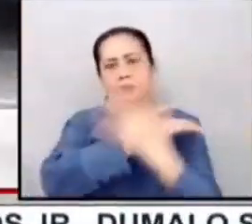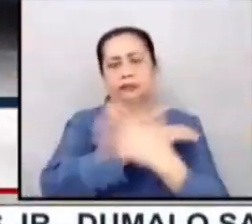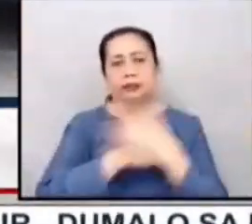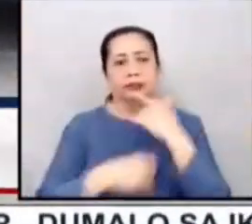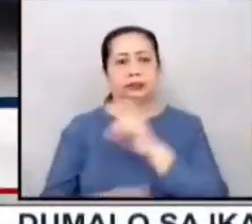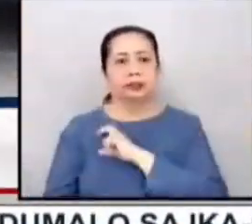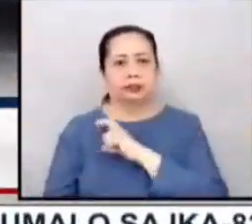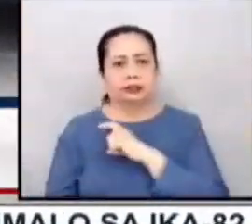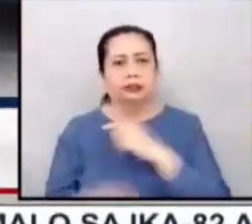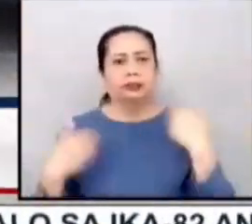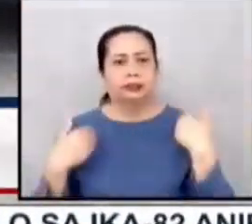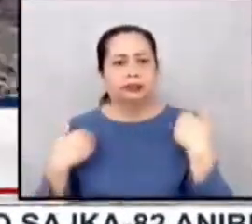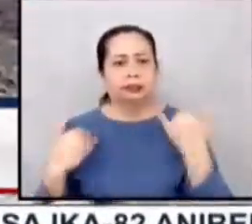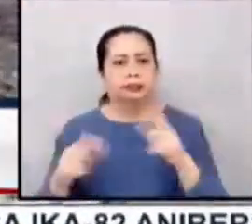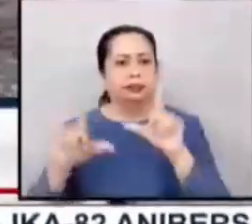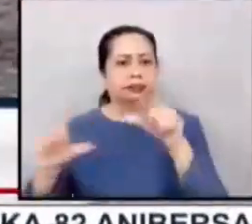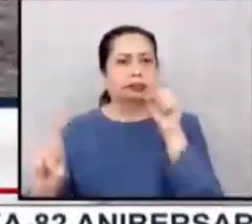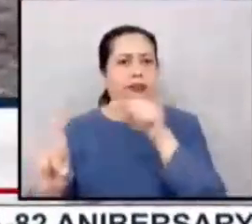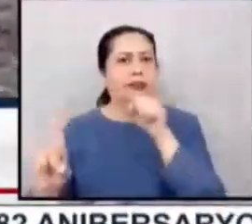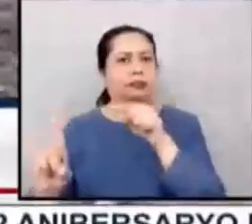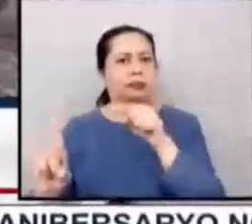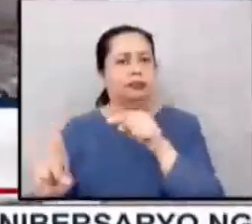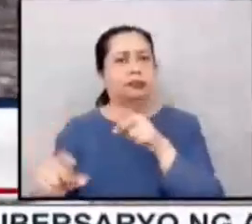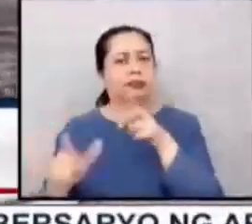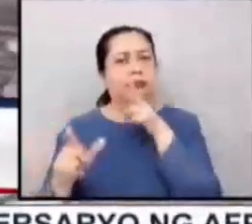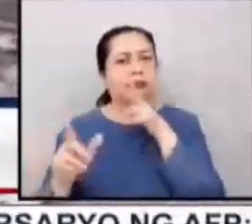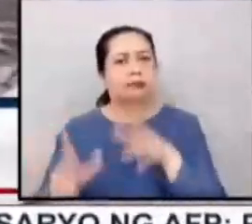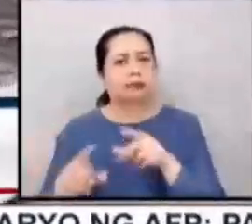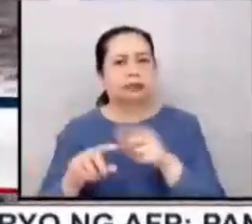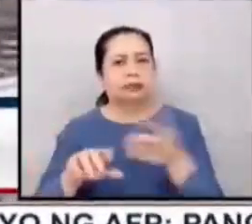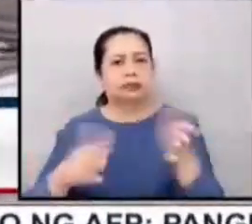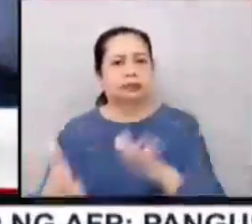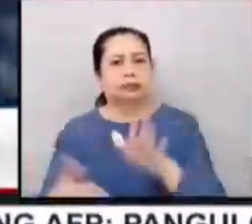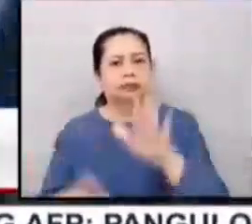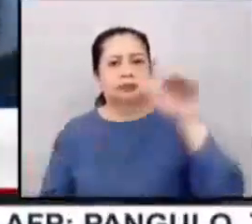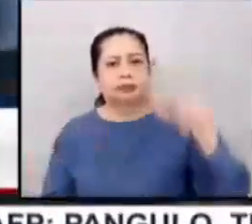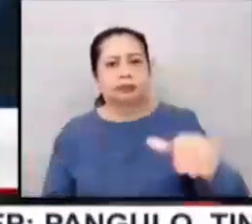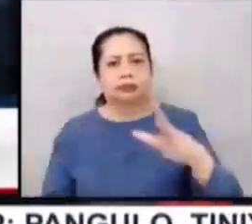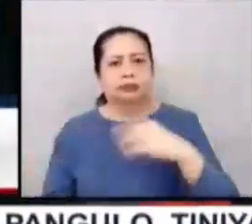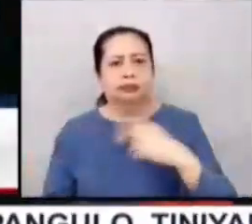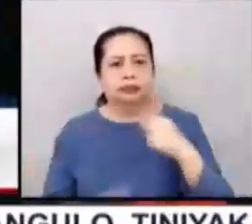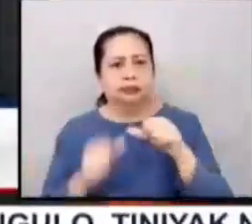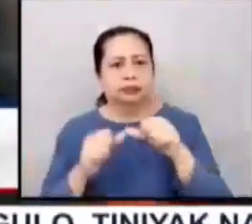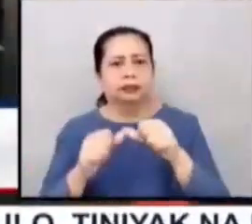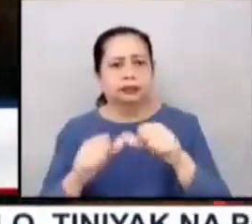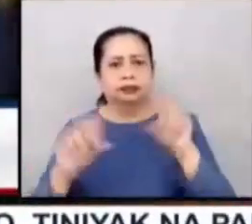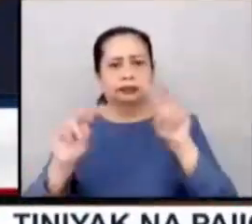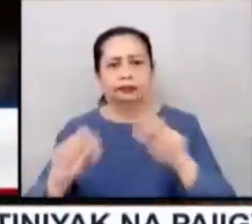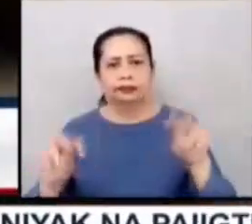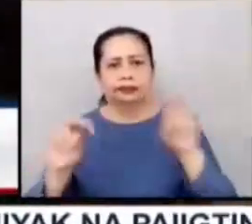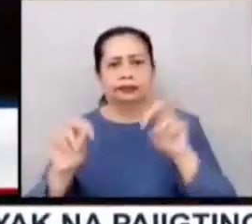na nila ngayon ang itinuturong primary suspect sa pagkamatay ng bata at nagpapatuloy ang kanilang investigasyon sa